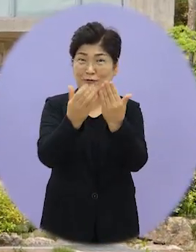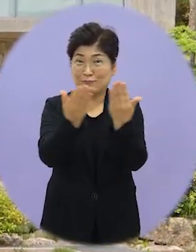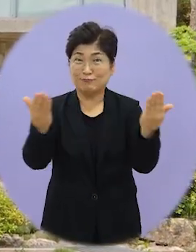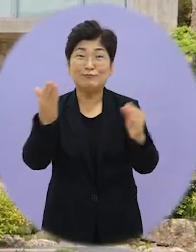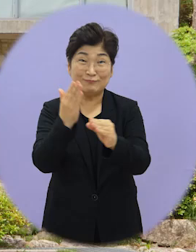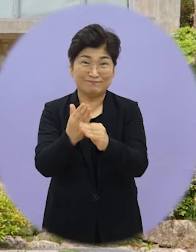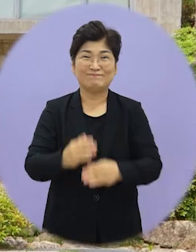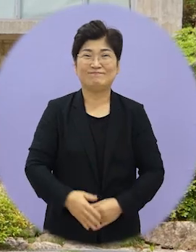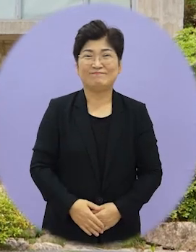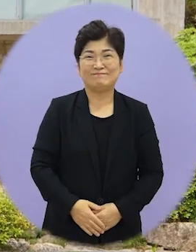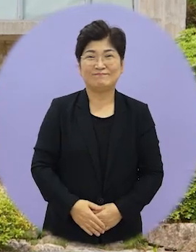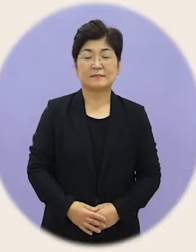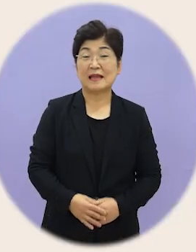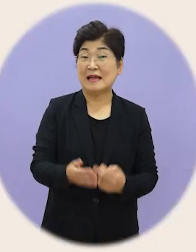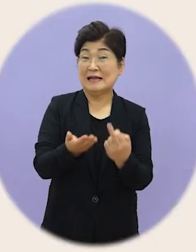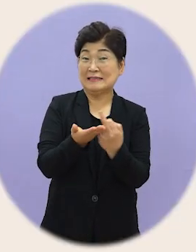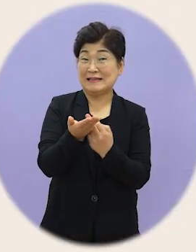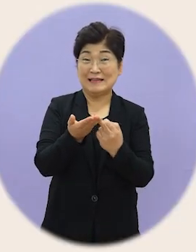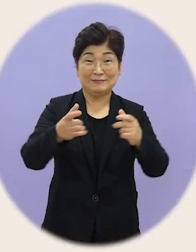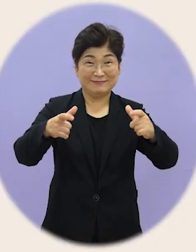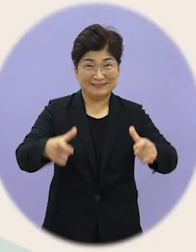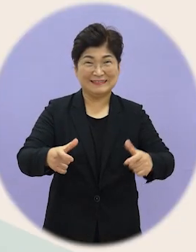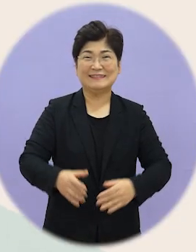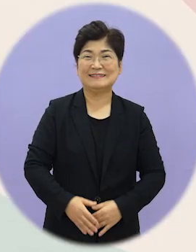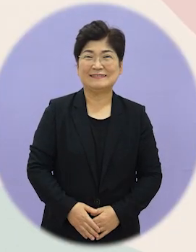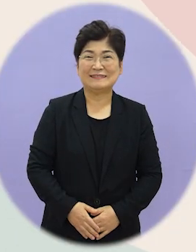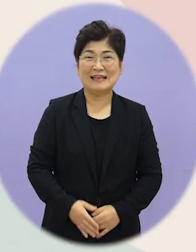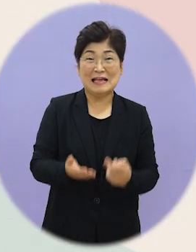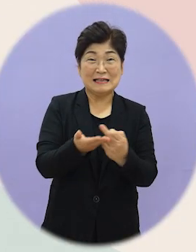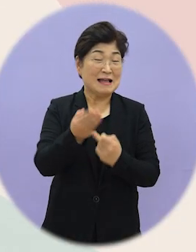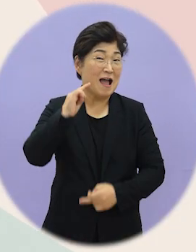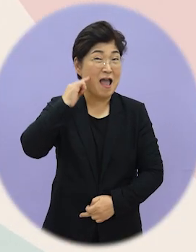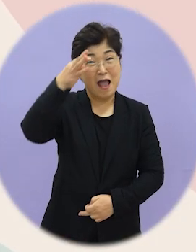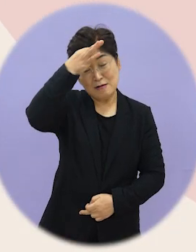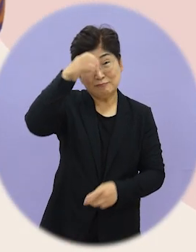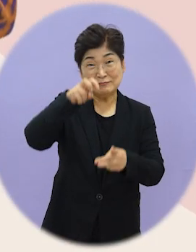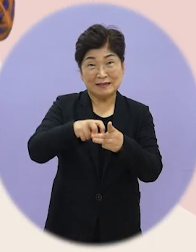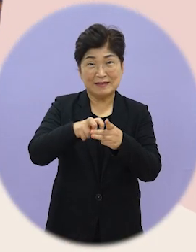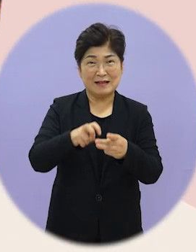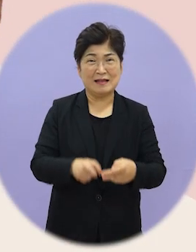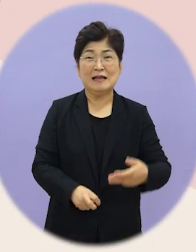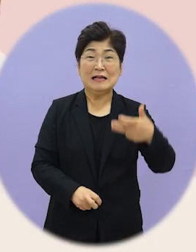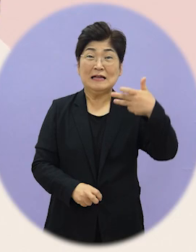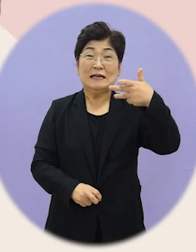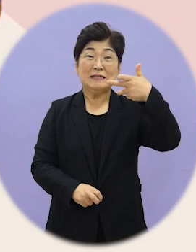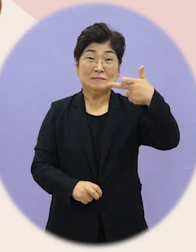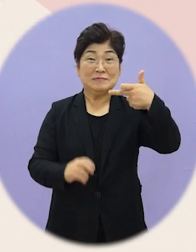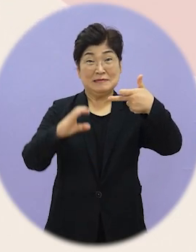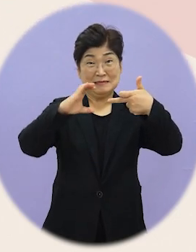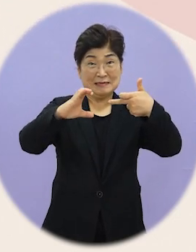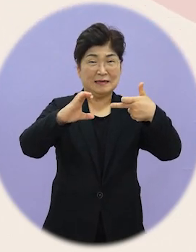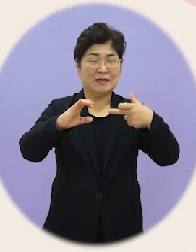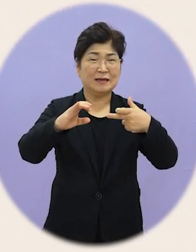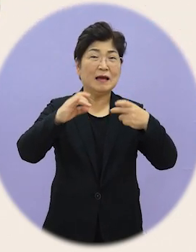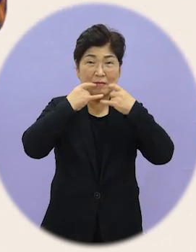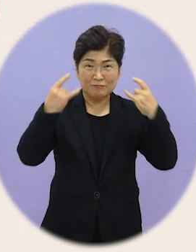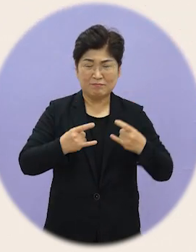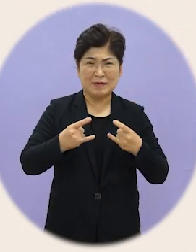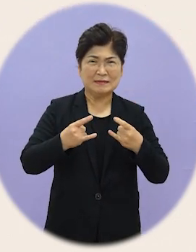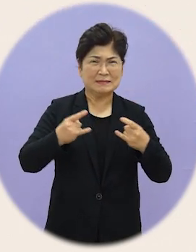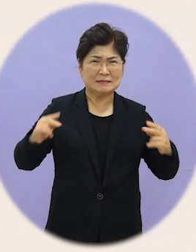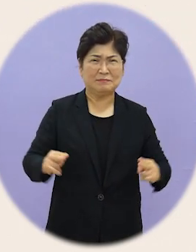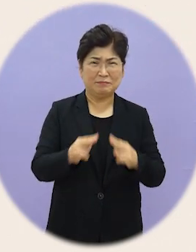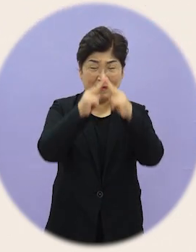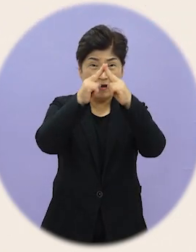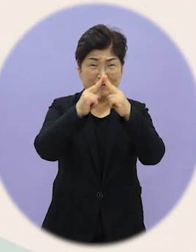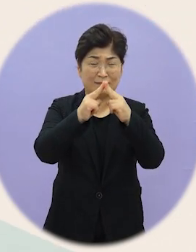아래가 전시 중입니다. 마지막으로 제주권입니다. 제주 아트센터에서는 17세기 파리를 배경으로